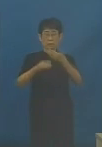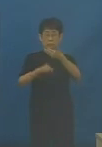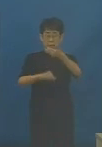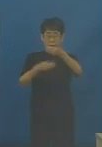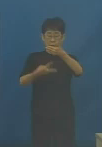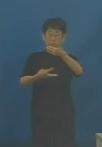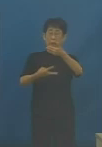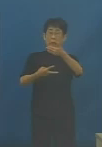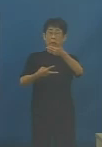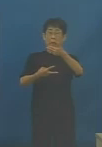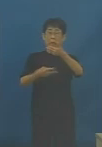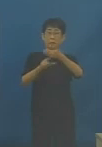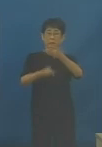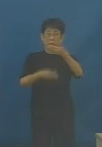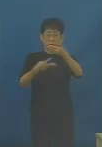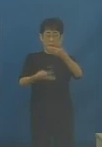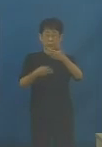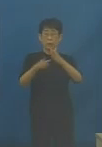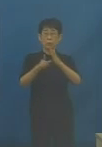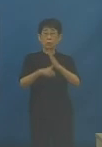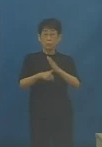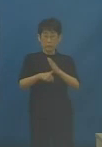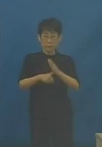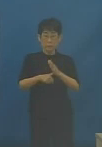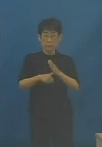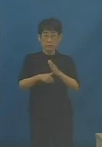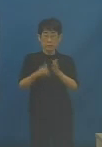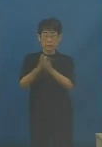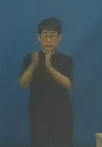で、まず総括をいただいてもよろしいでしょうか。